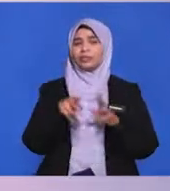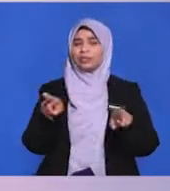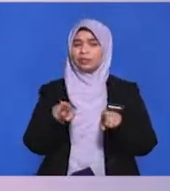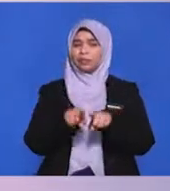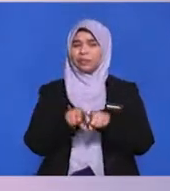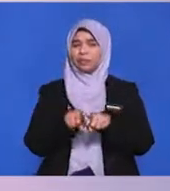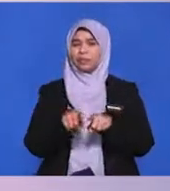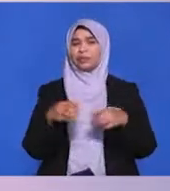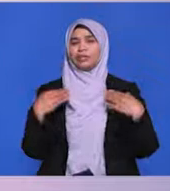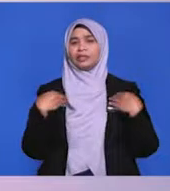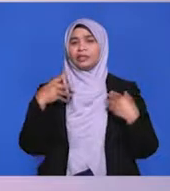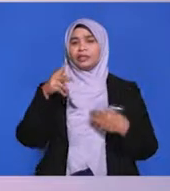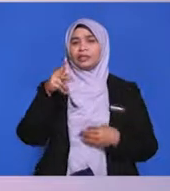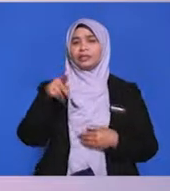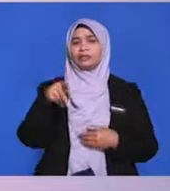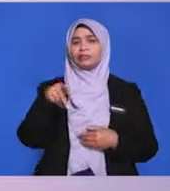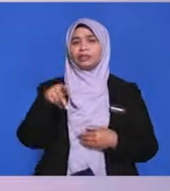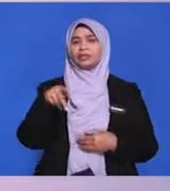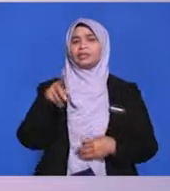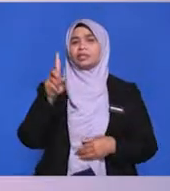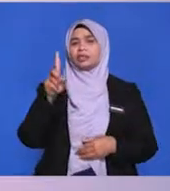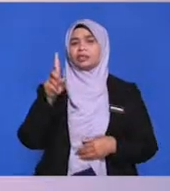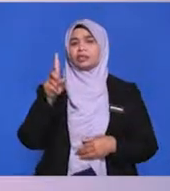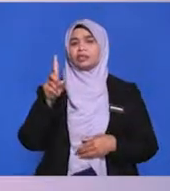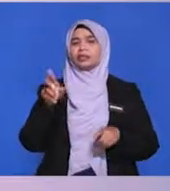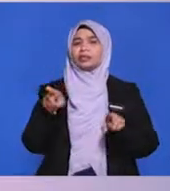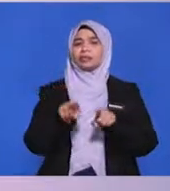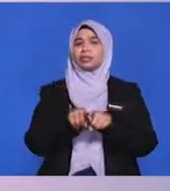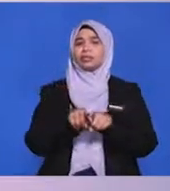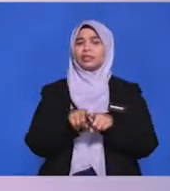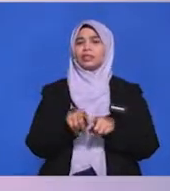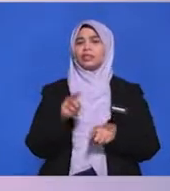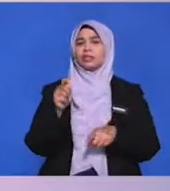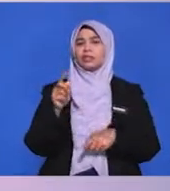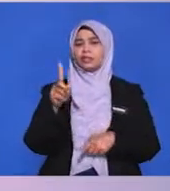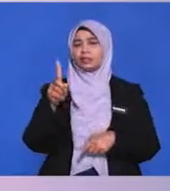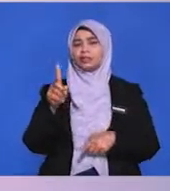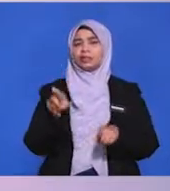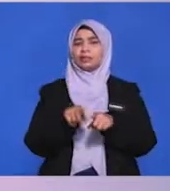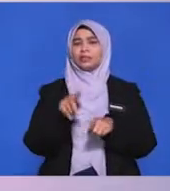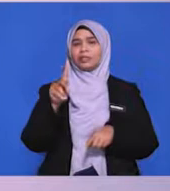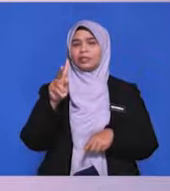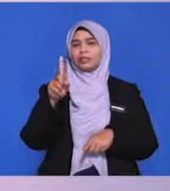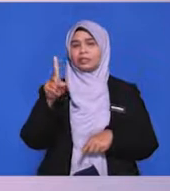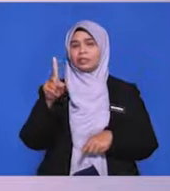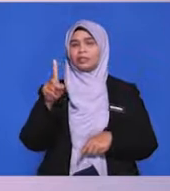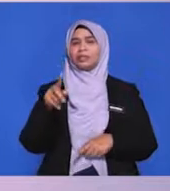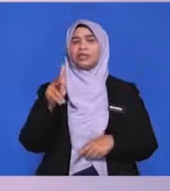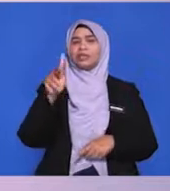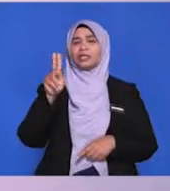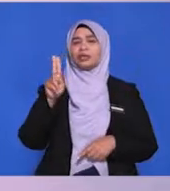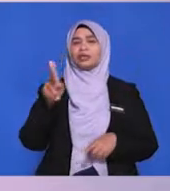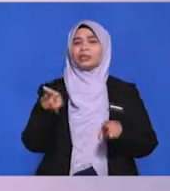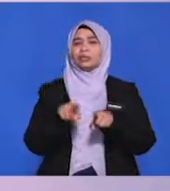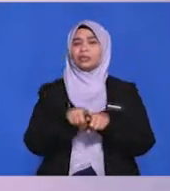yaitu C1 = phi satu peti satu dan Q2 =